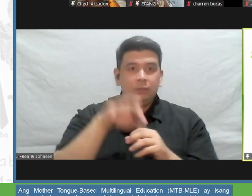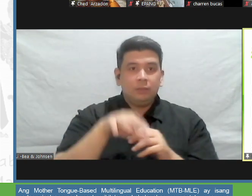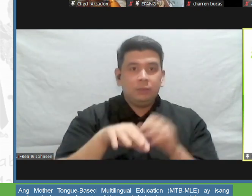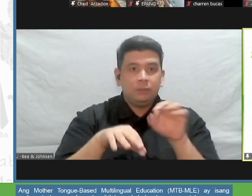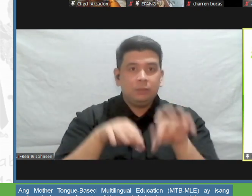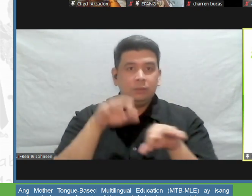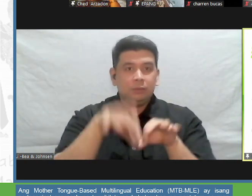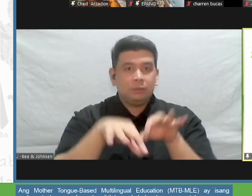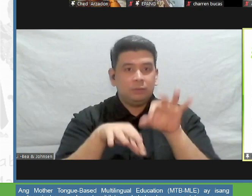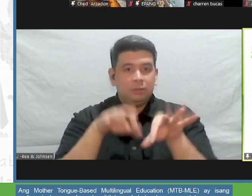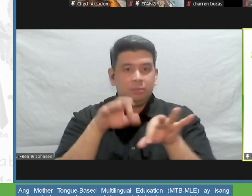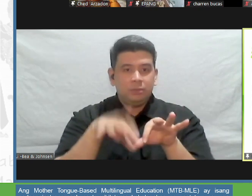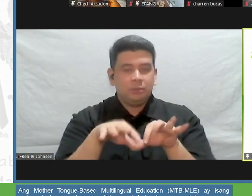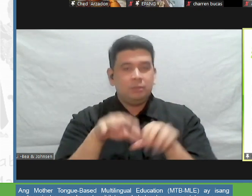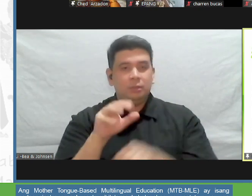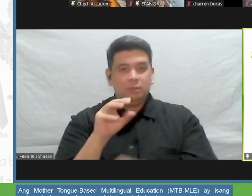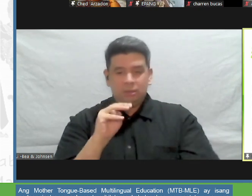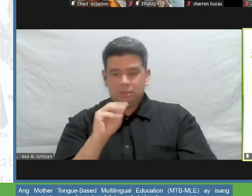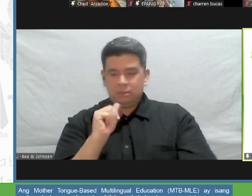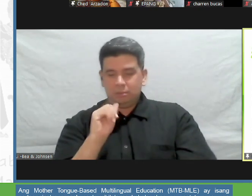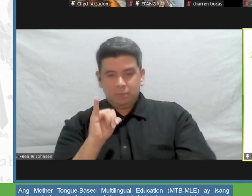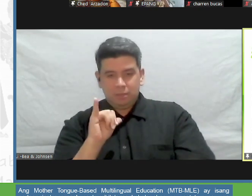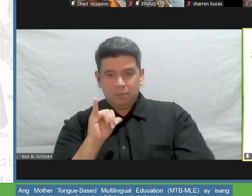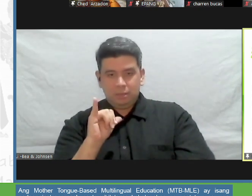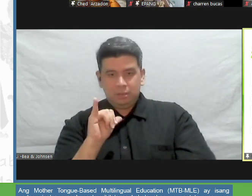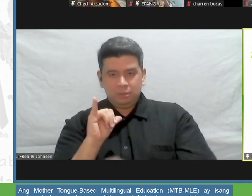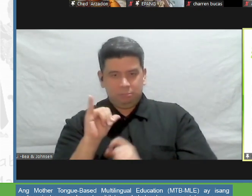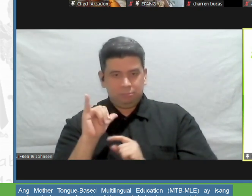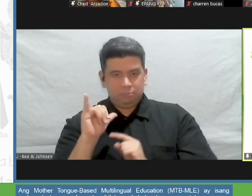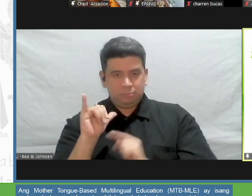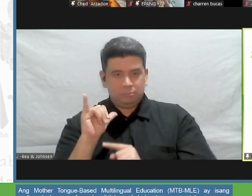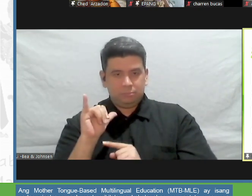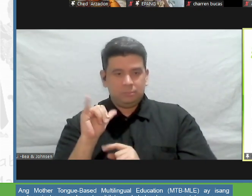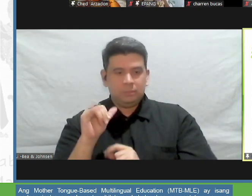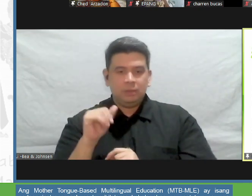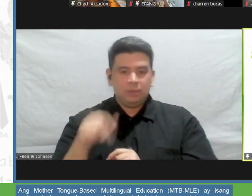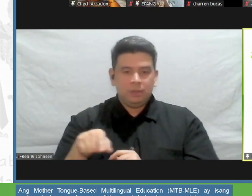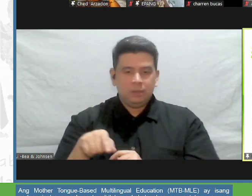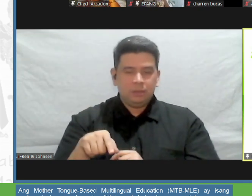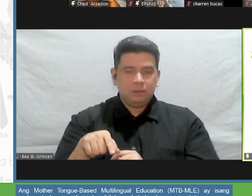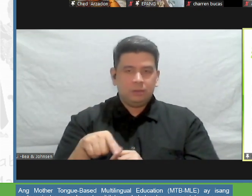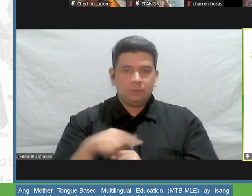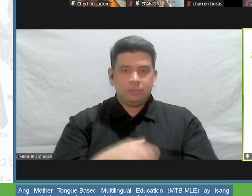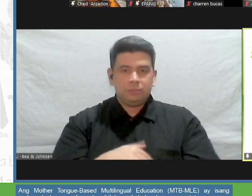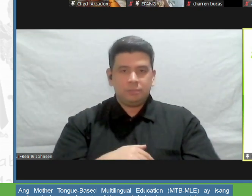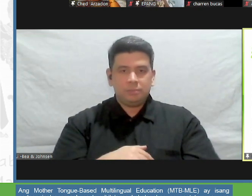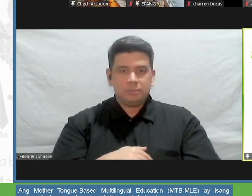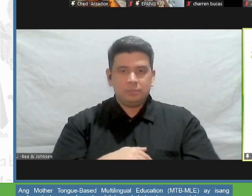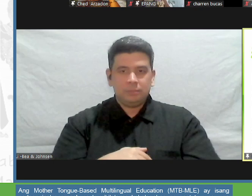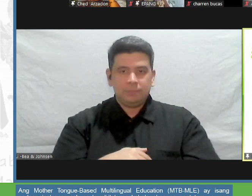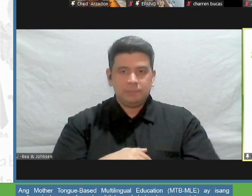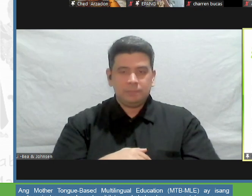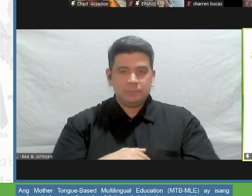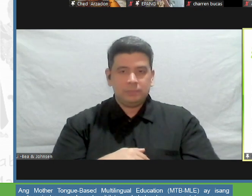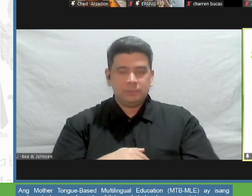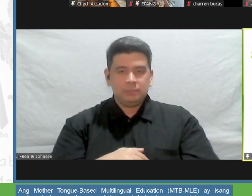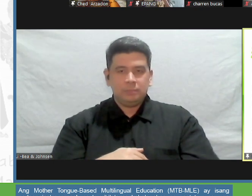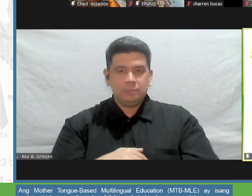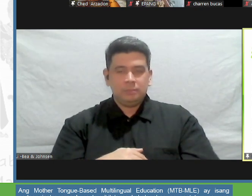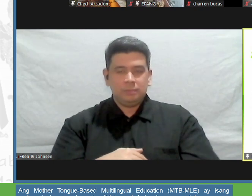kanyang organisasyon, ano, yung Education for Life Foundation at ngayon ay fellowship na sa pagtulong, no,